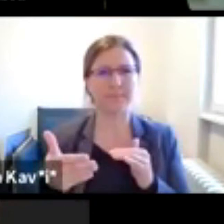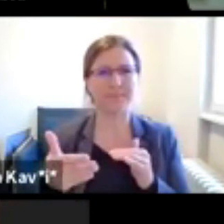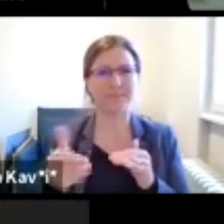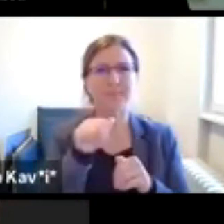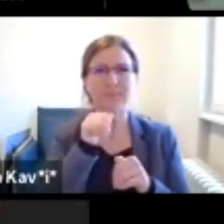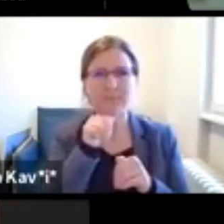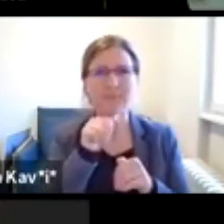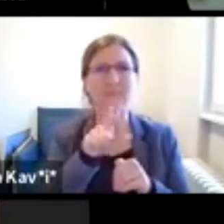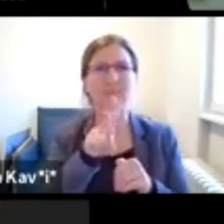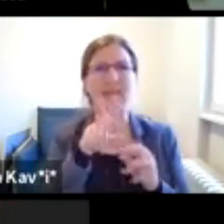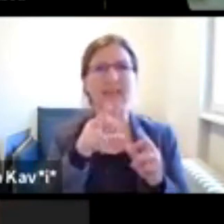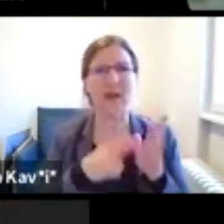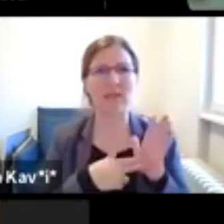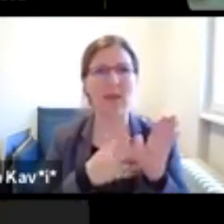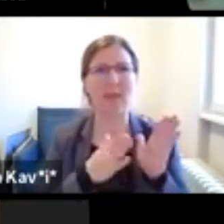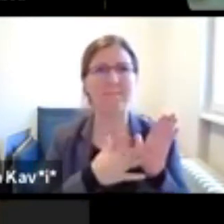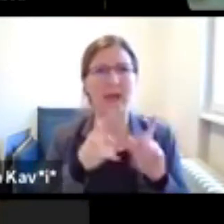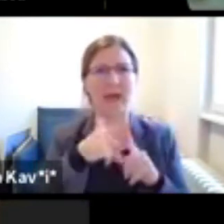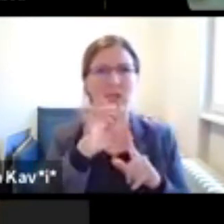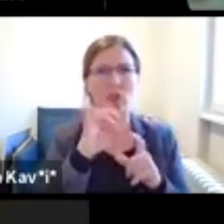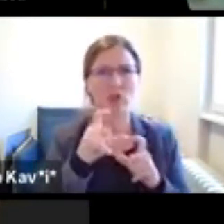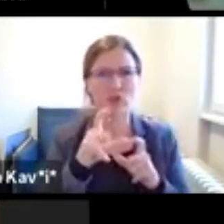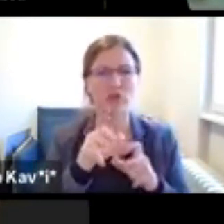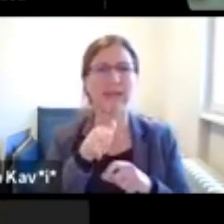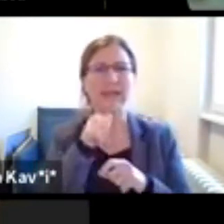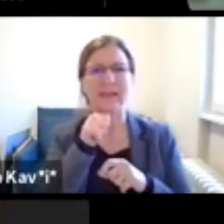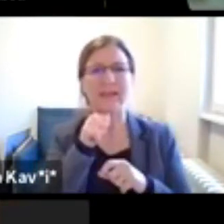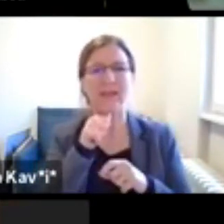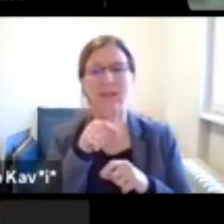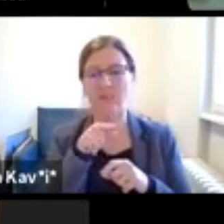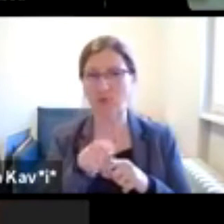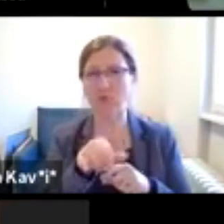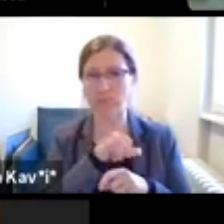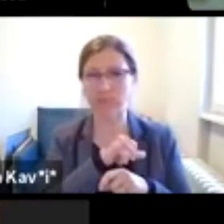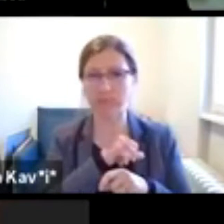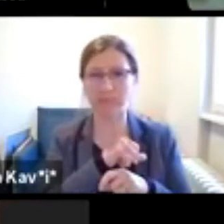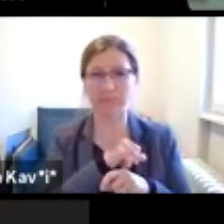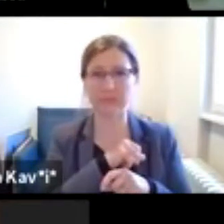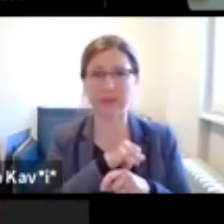i Ivane Matoš. I vrlo je to interesantno.